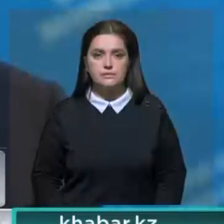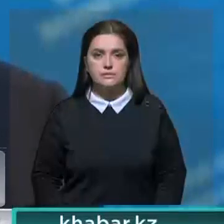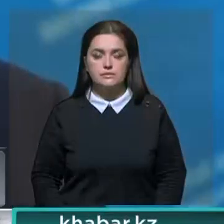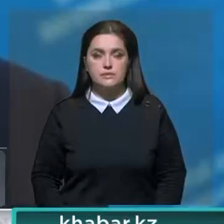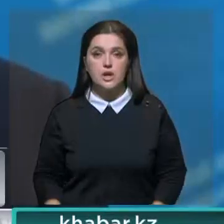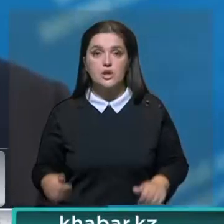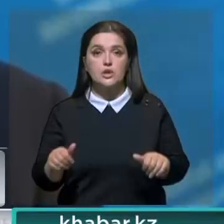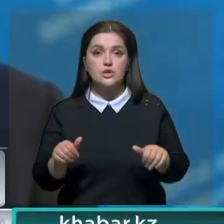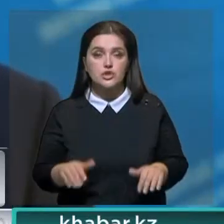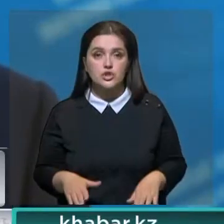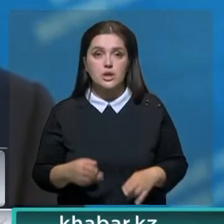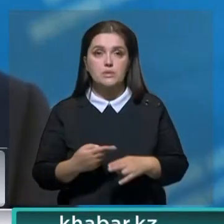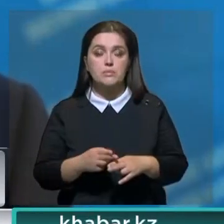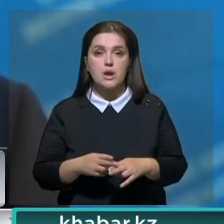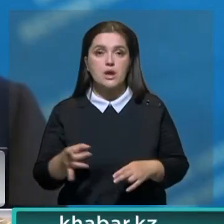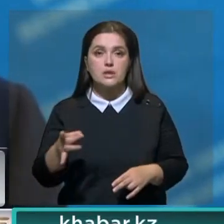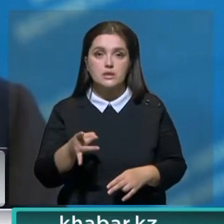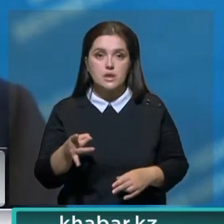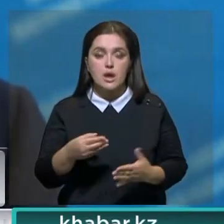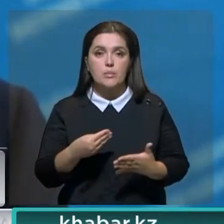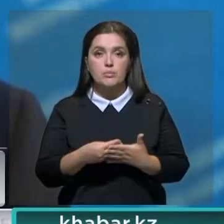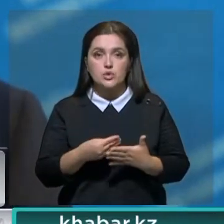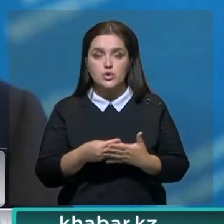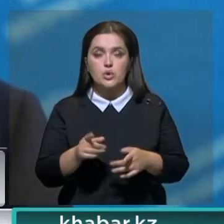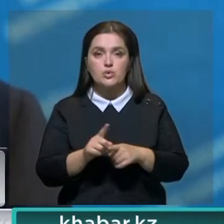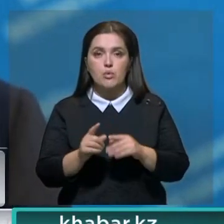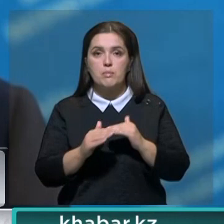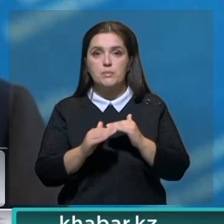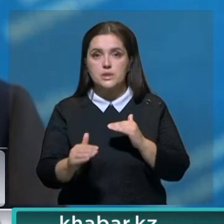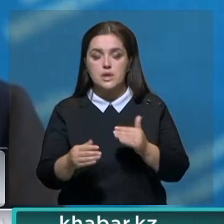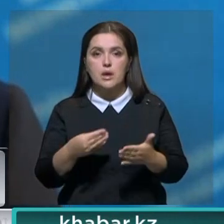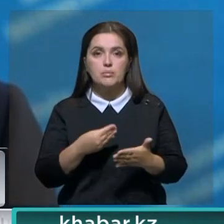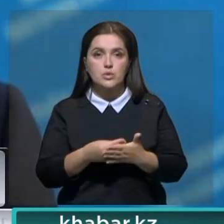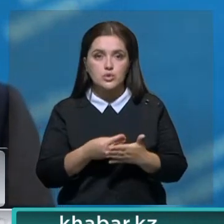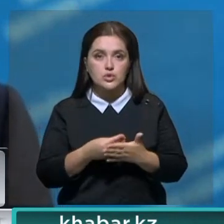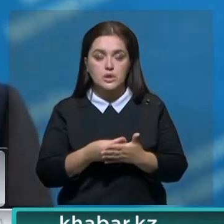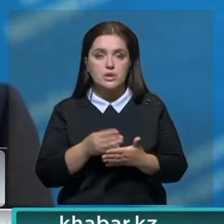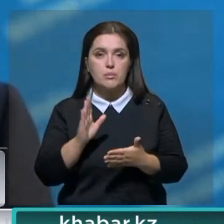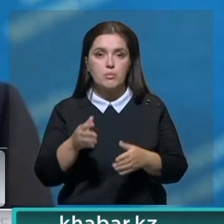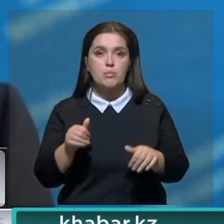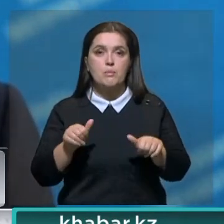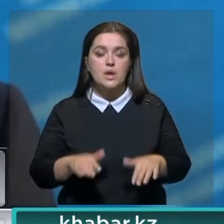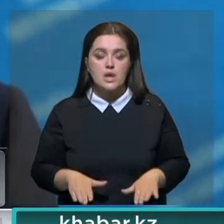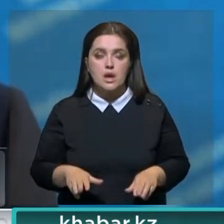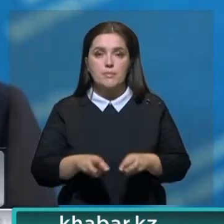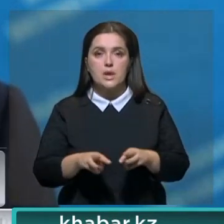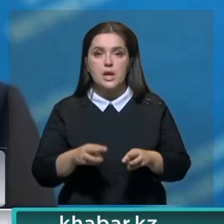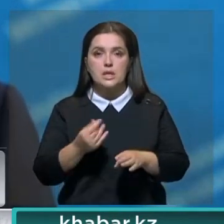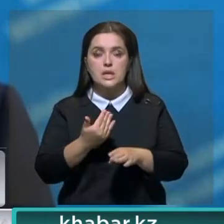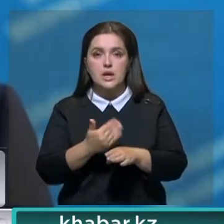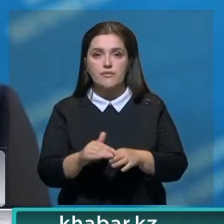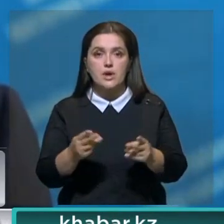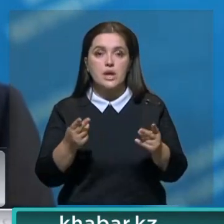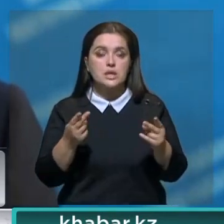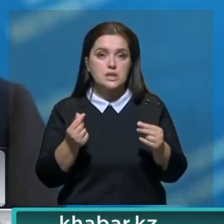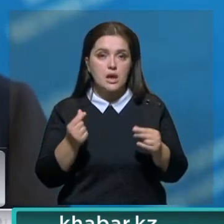Решение принято и на уровне республиканского бюджета, и на уровне местного бюджета. Принято постановление правительства о выделении средств, соответствующее